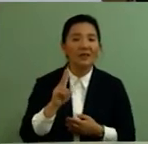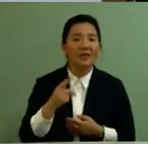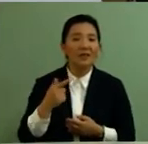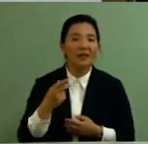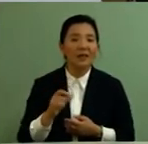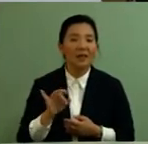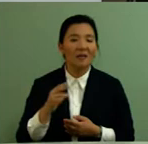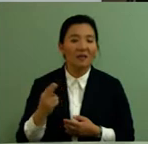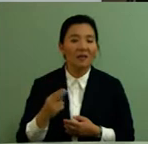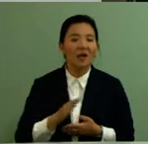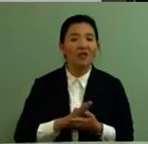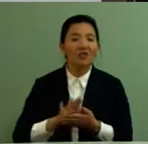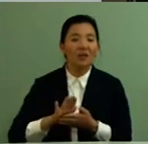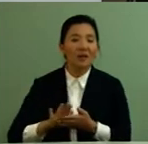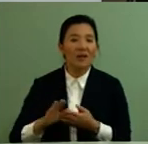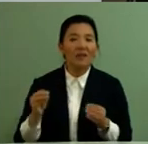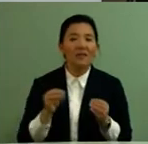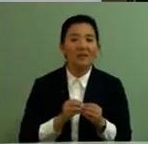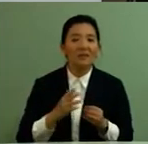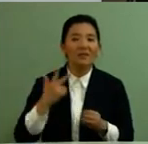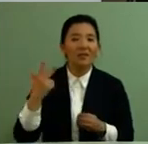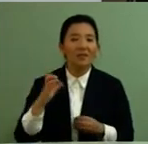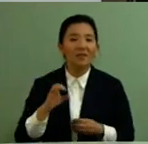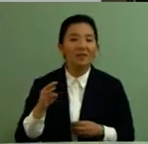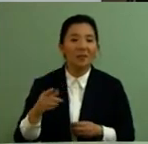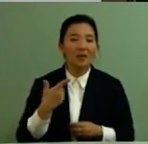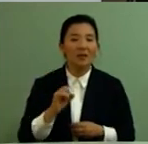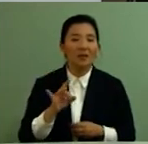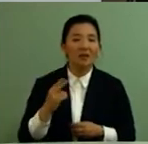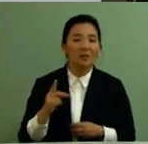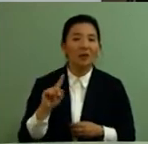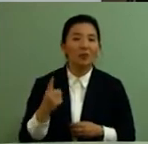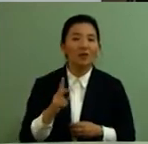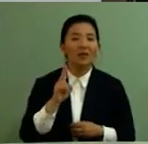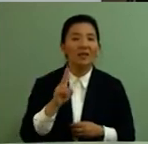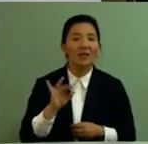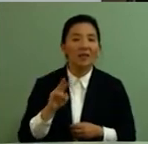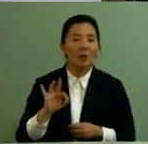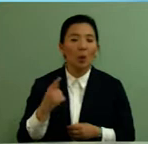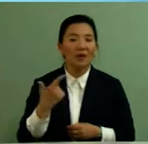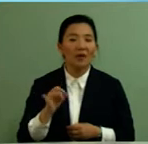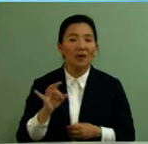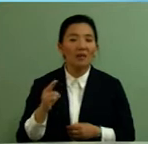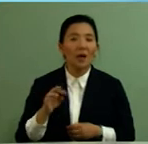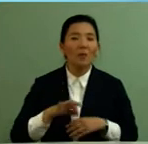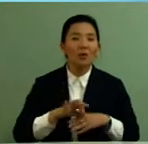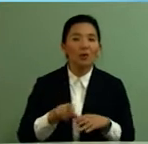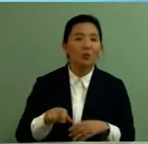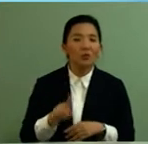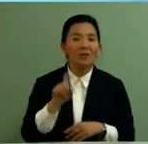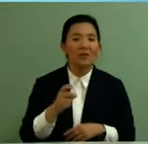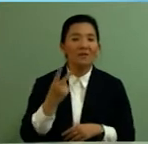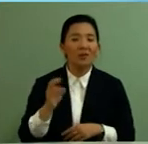кГц. Частота 10 в 3 степени Гц, потому что килогерц пройдет путь за